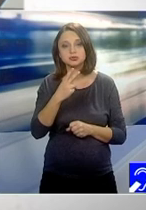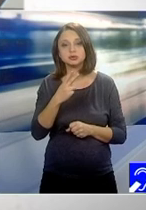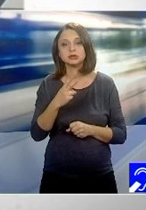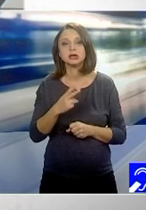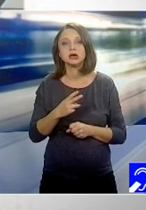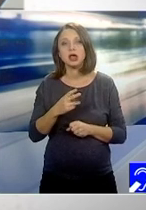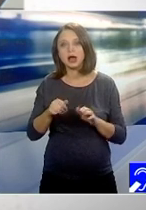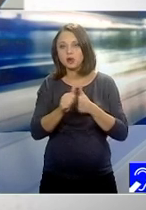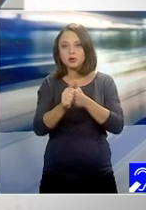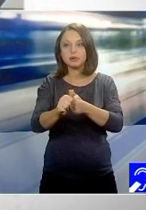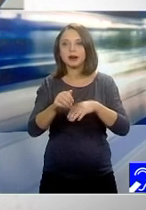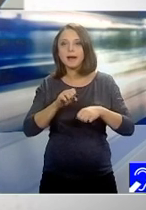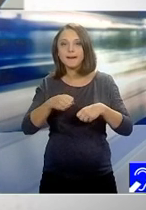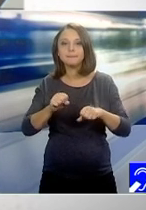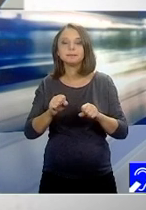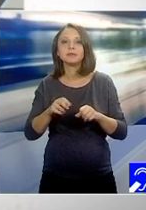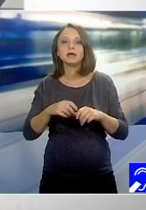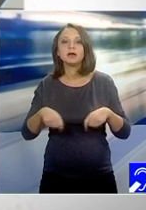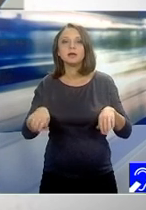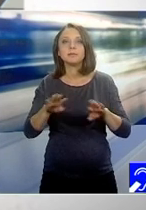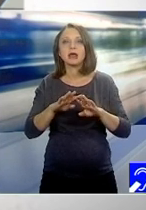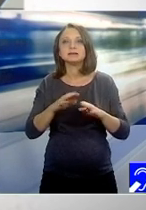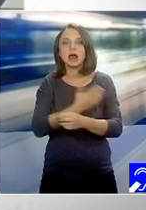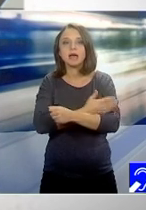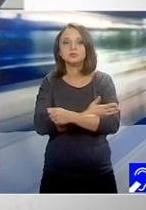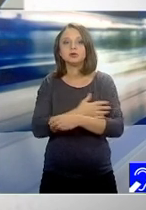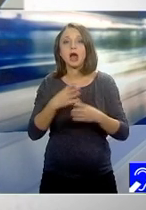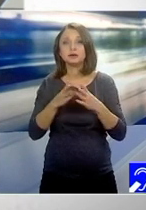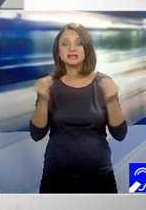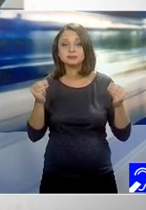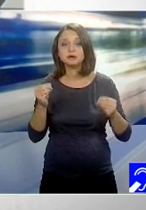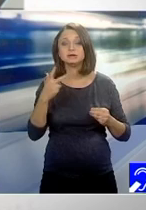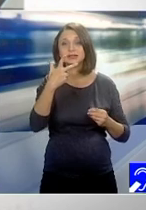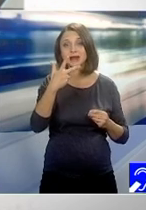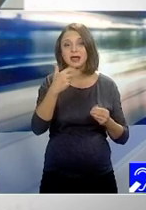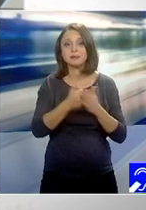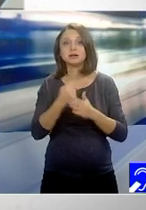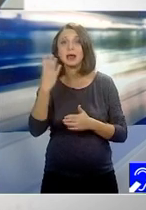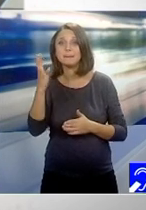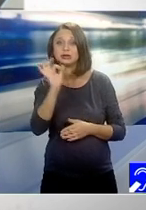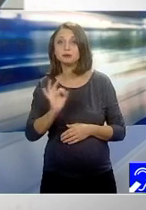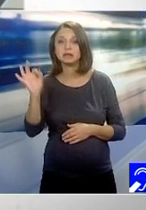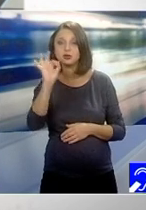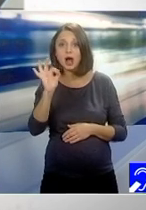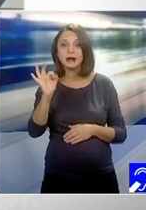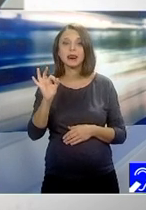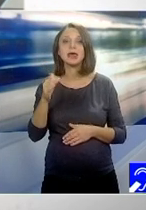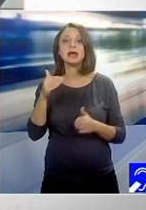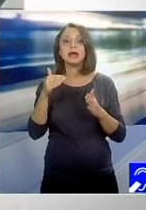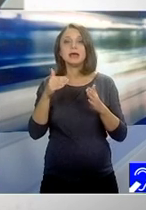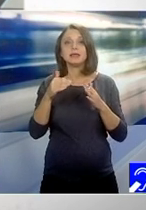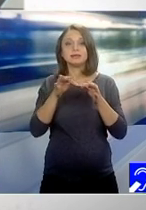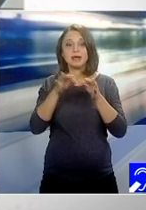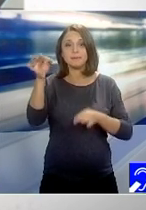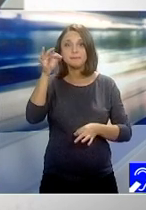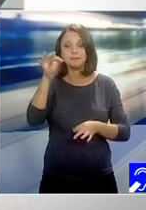piața lemnului, se pare că au dispărut după piață circa între 3 și 4 milioane de metri cubi, care cei 3-4 de milioane de metri cubi se